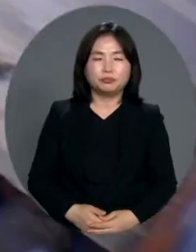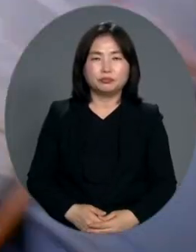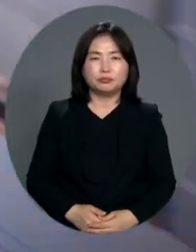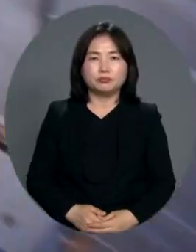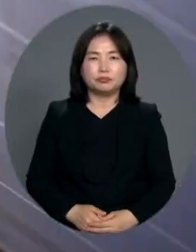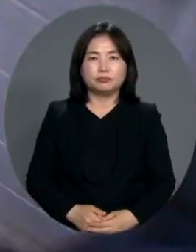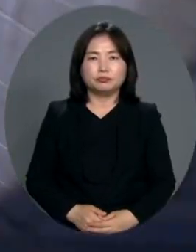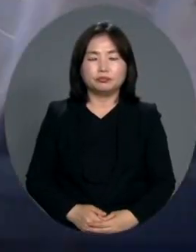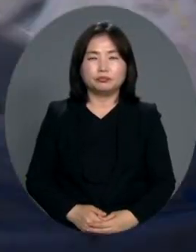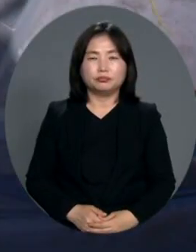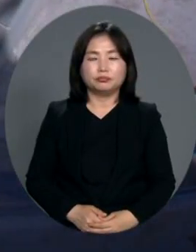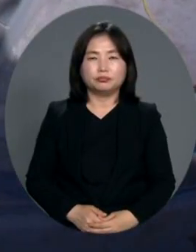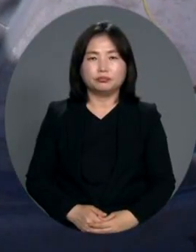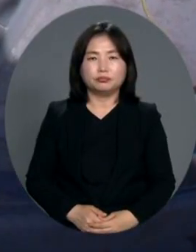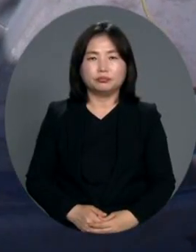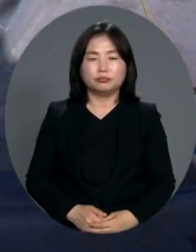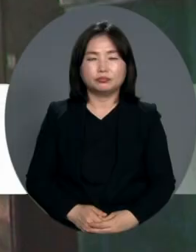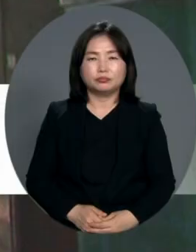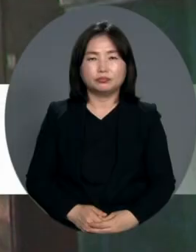MBC 뉴스 변예주입니다.